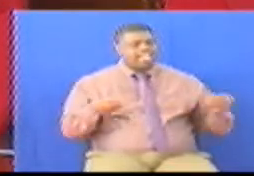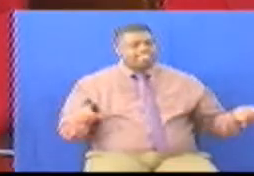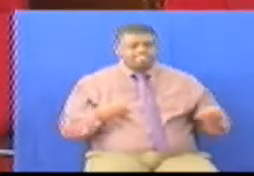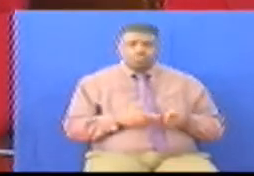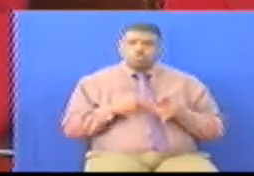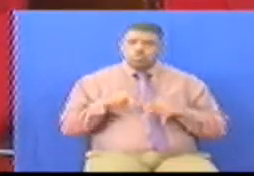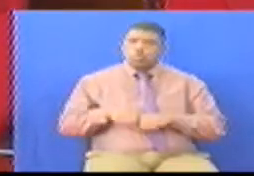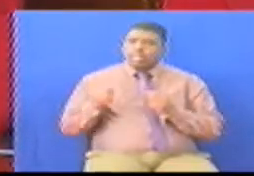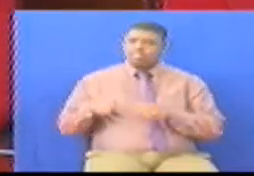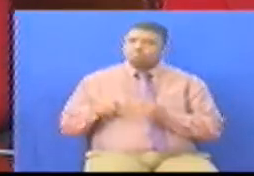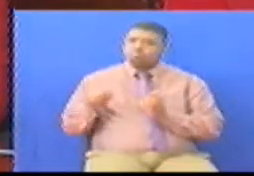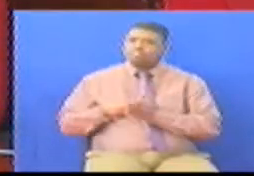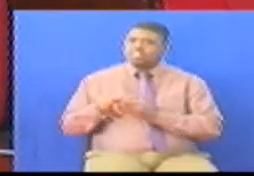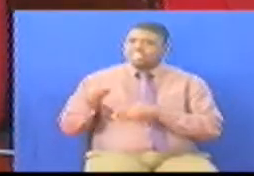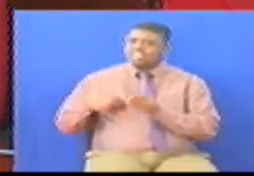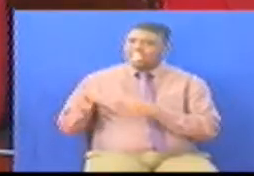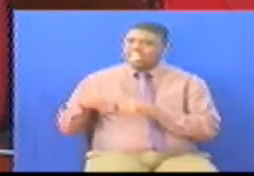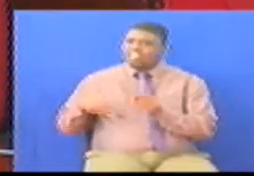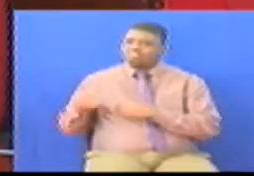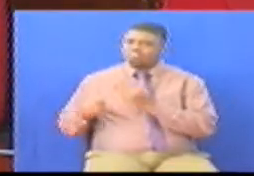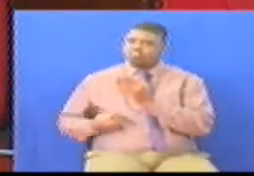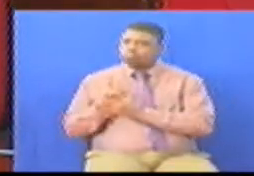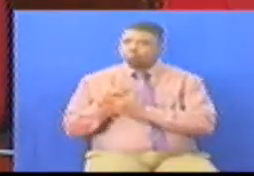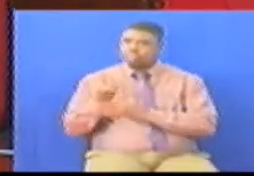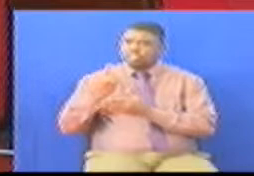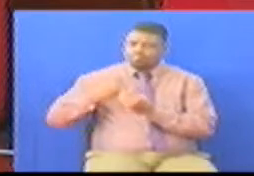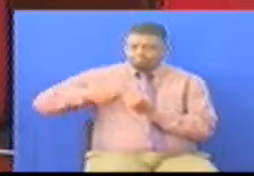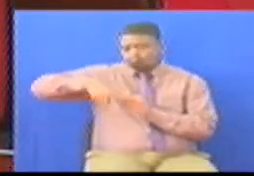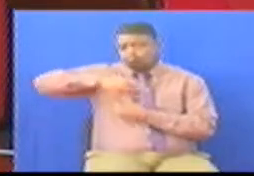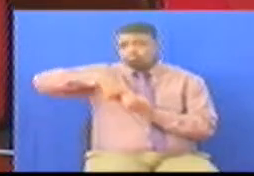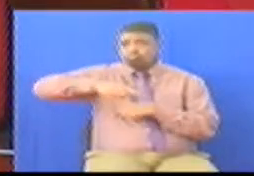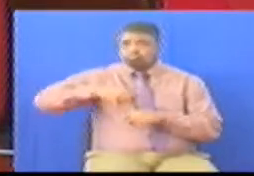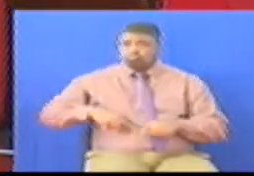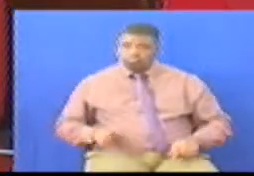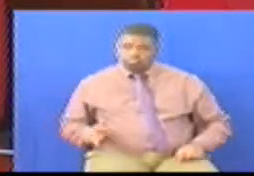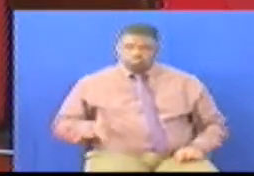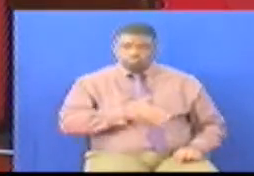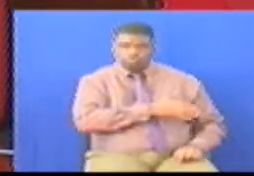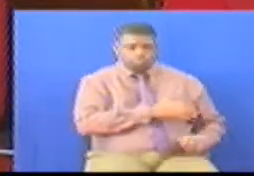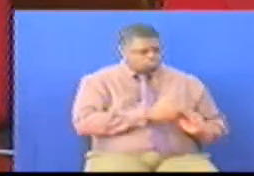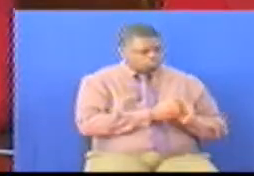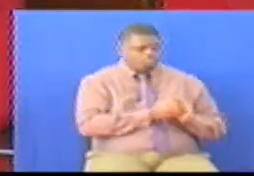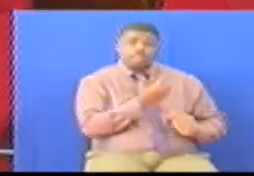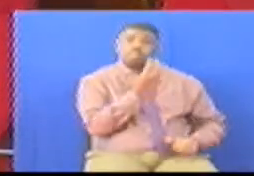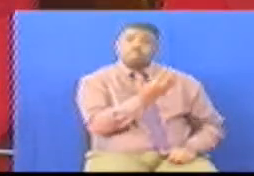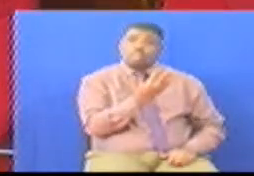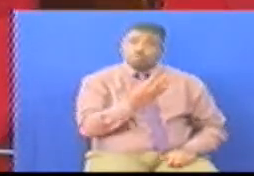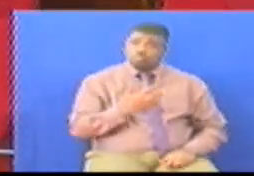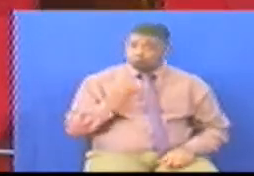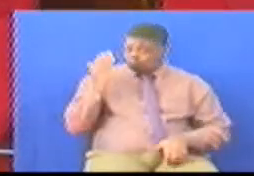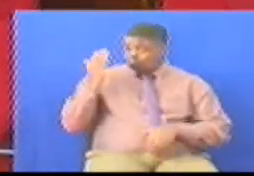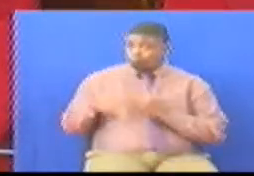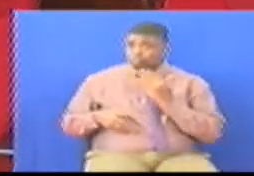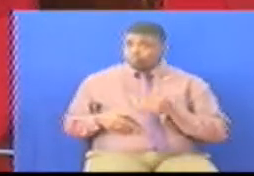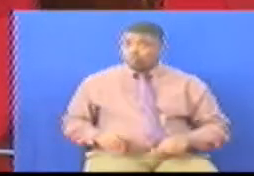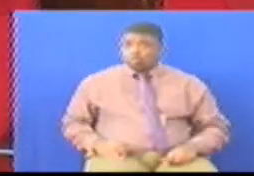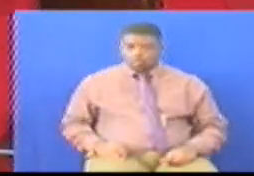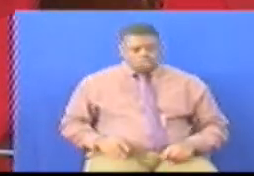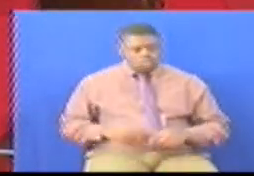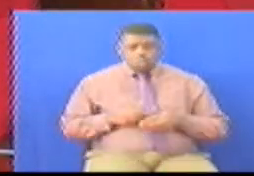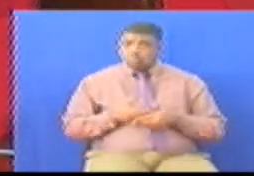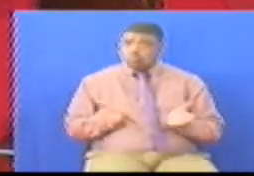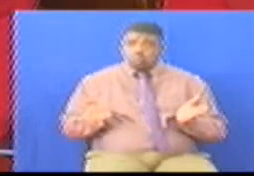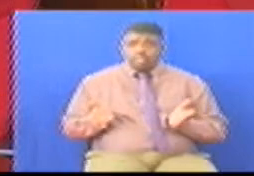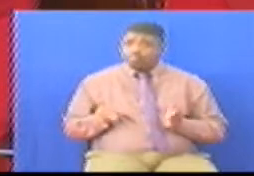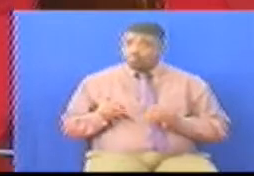chakavu zinazotoka kwenye mzunguko. Hoja namba 15, ambayo ni hoja ya mwisho, kutokuwepo na ufanisi katika